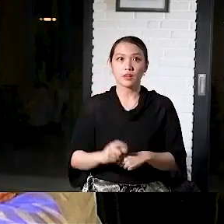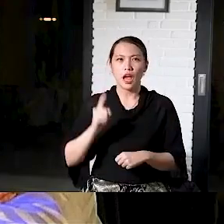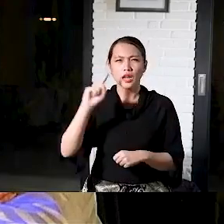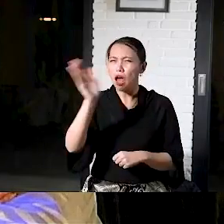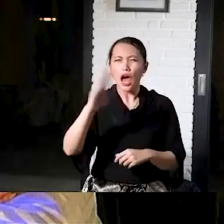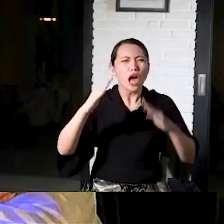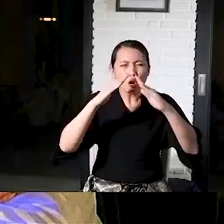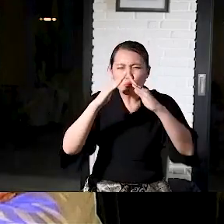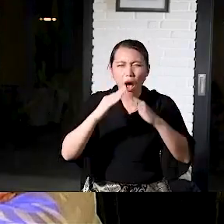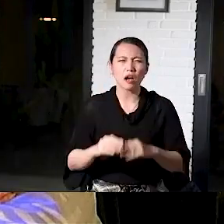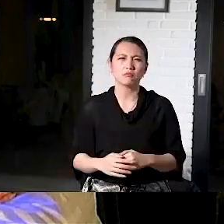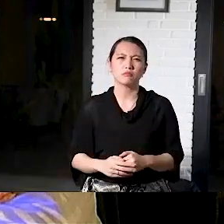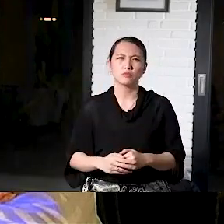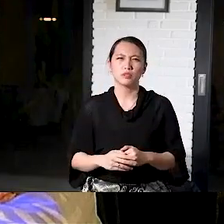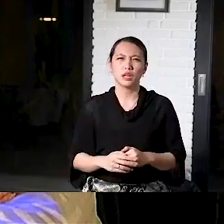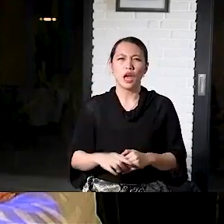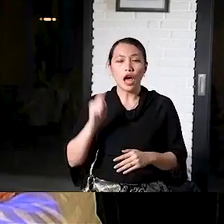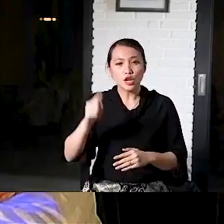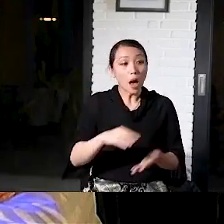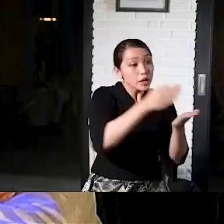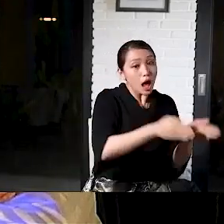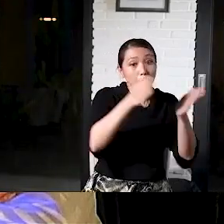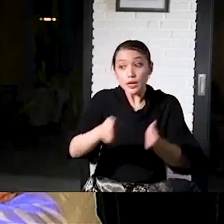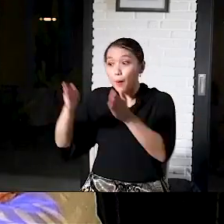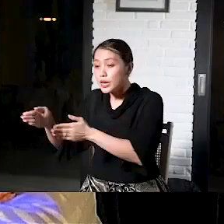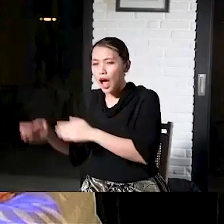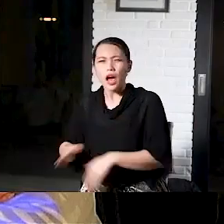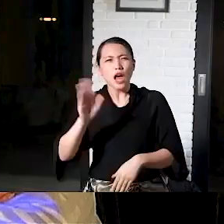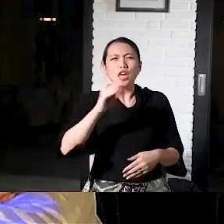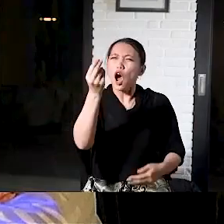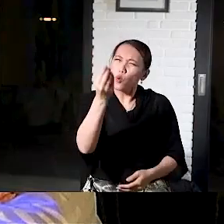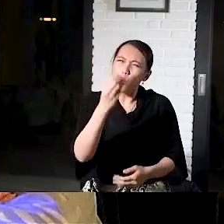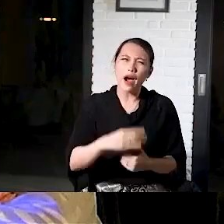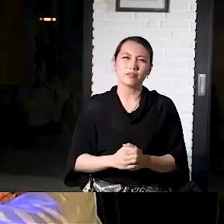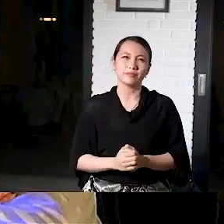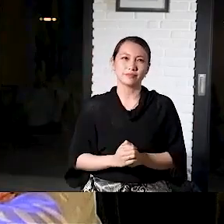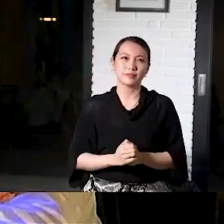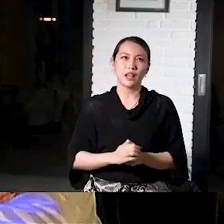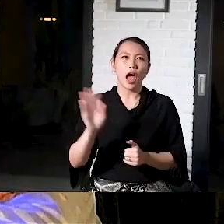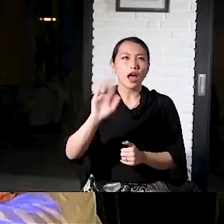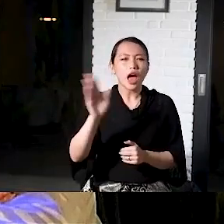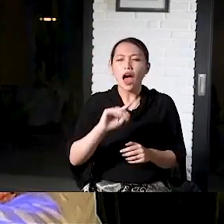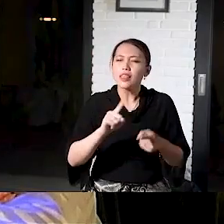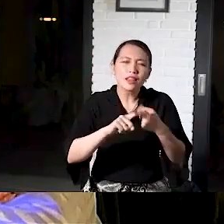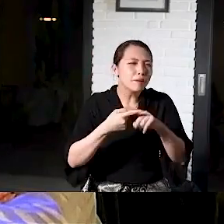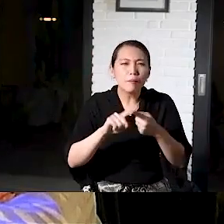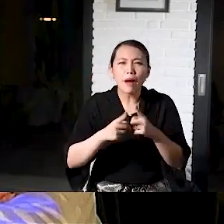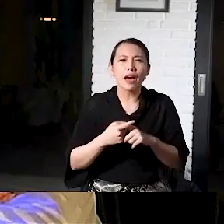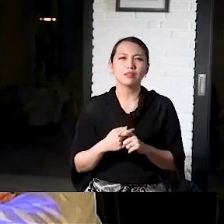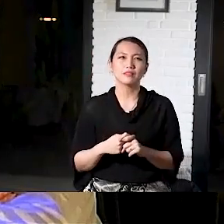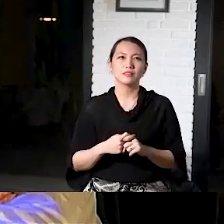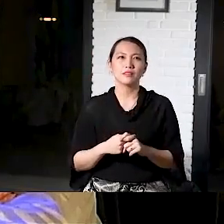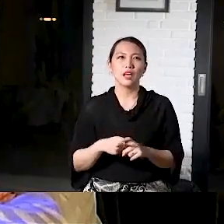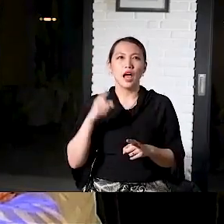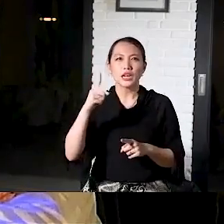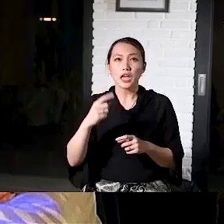yang tetap. 被追的时候，他没有固定的地方可以住，没有固定的收入，也没有固定的